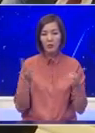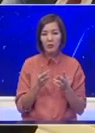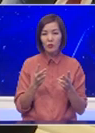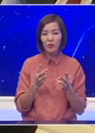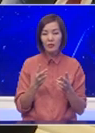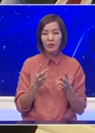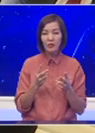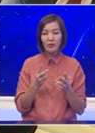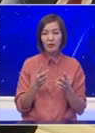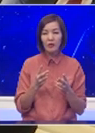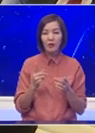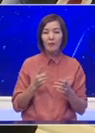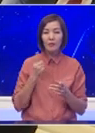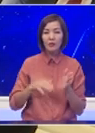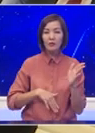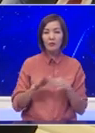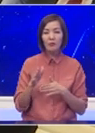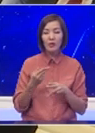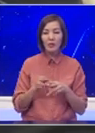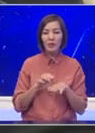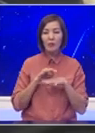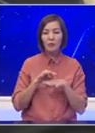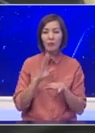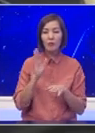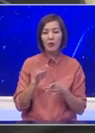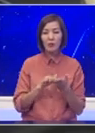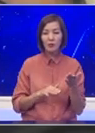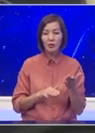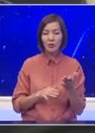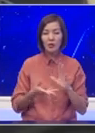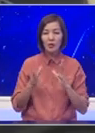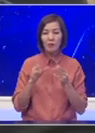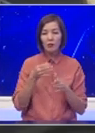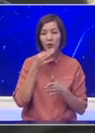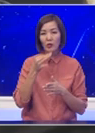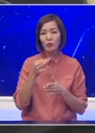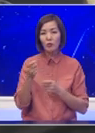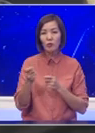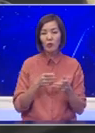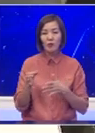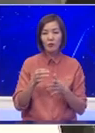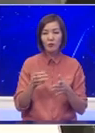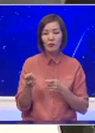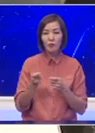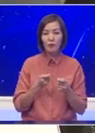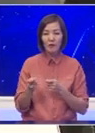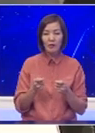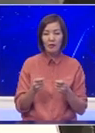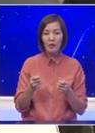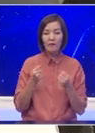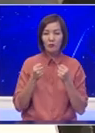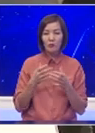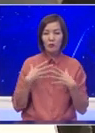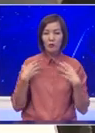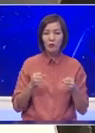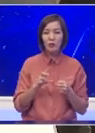и совершенствованию мастерства атлетов будет продолжена, подчеркнул, подводя итоги совещания, руководитель областного управления физкультуры и